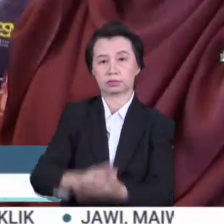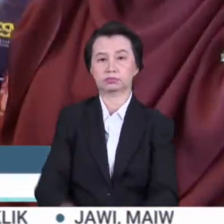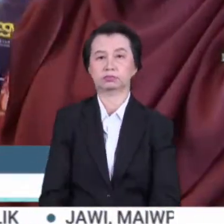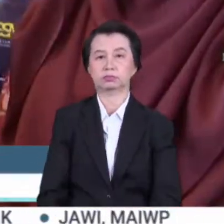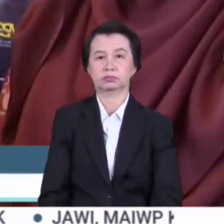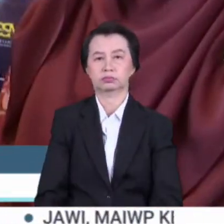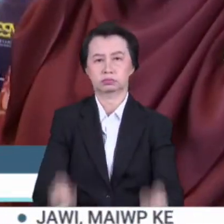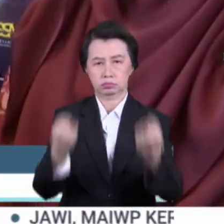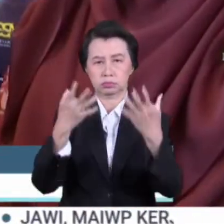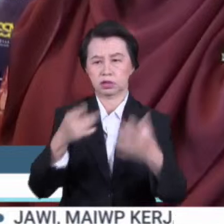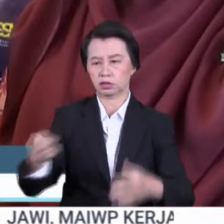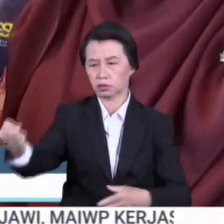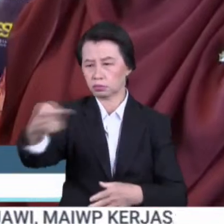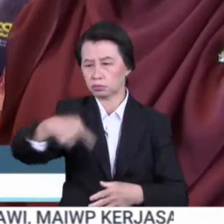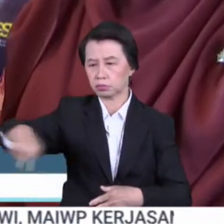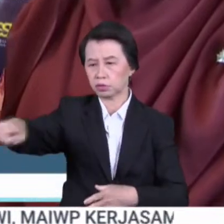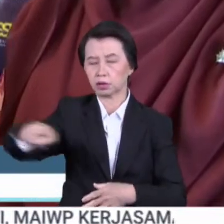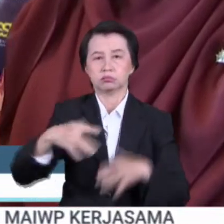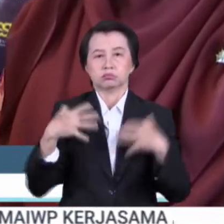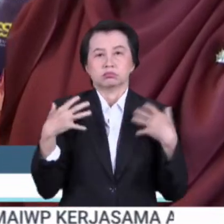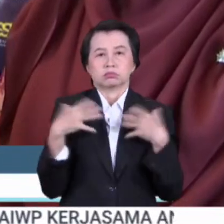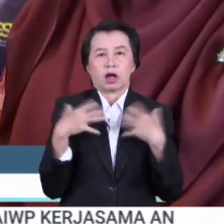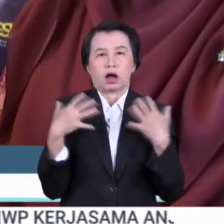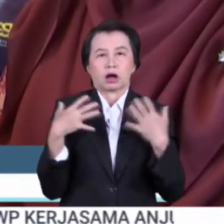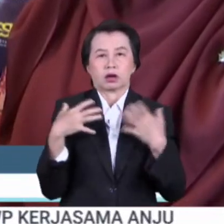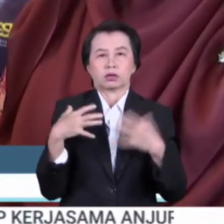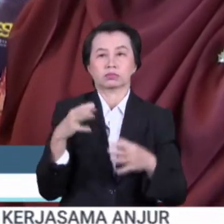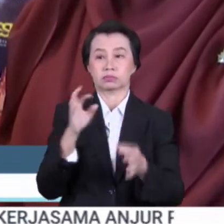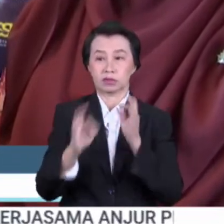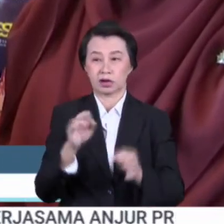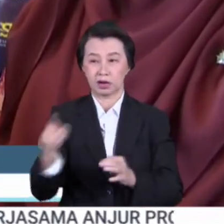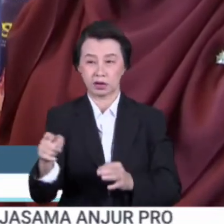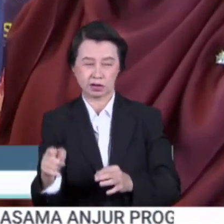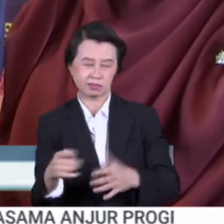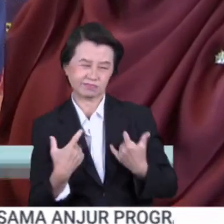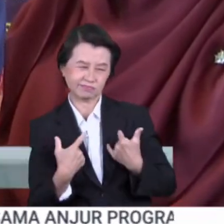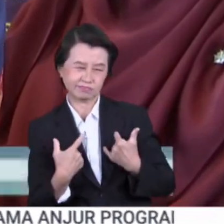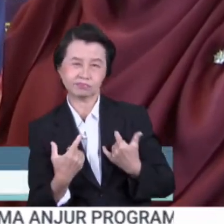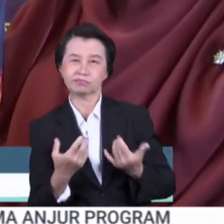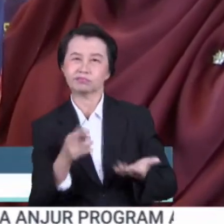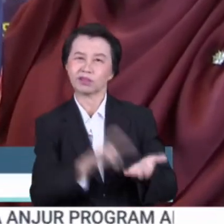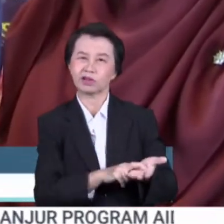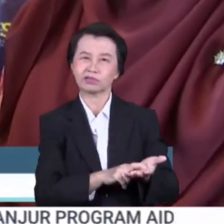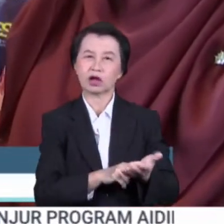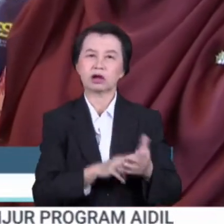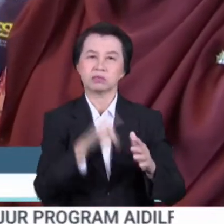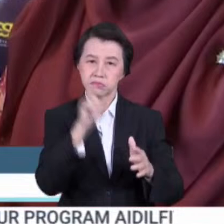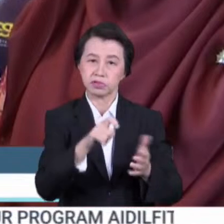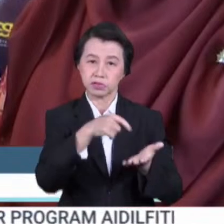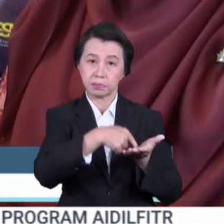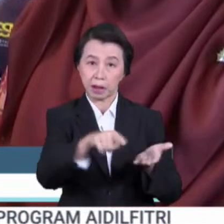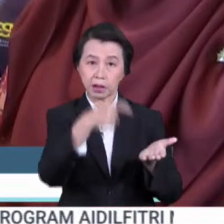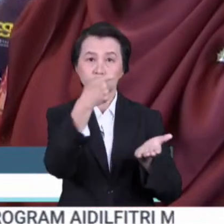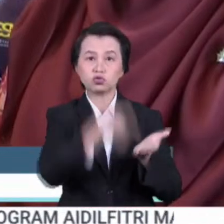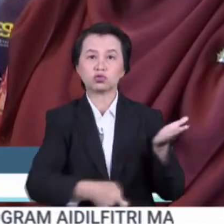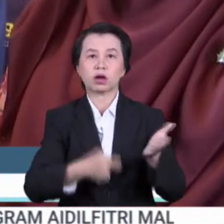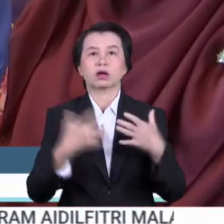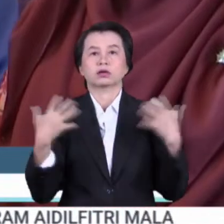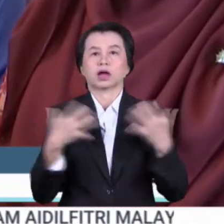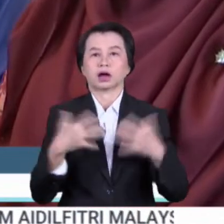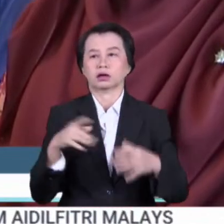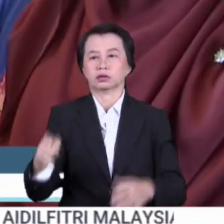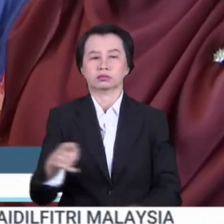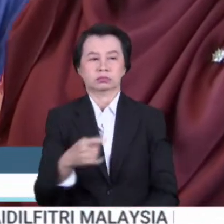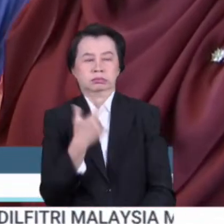Ramai di antara mereka takut. Mereka takut kalau mereka mendaftar, mereka kena bayar cukai. Jadi itu yang mungkin menghalang